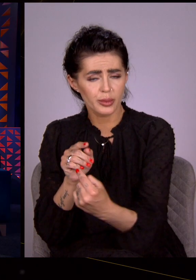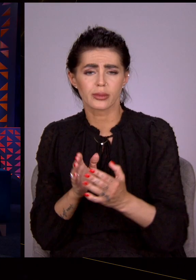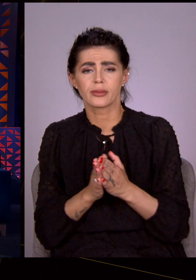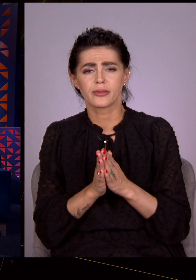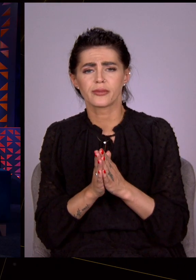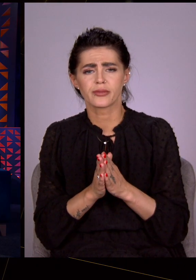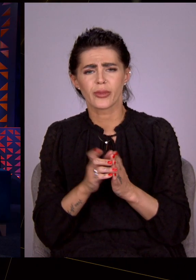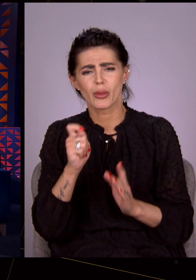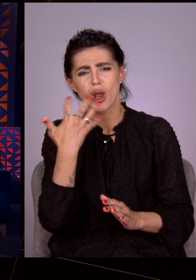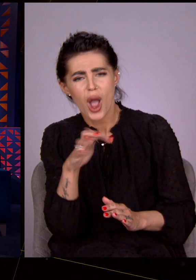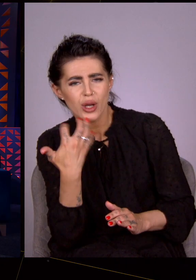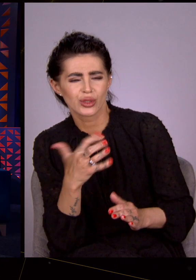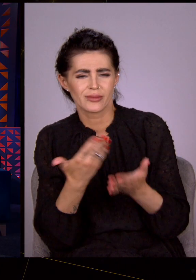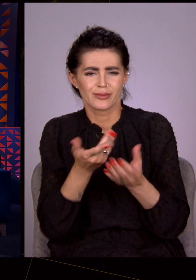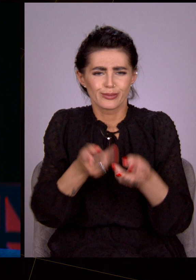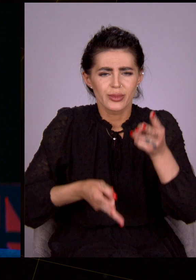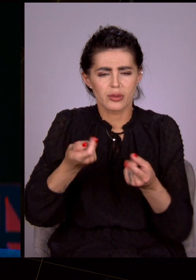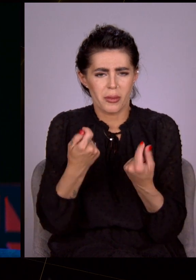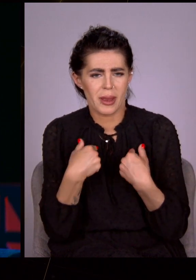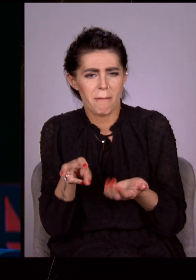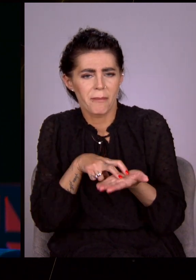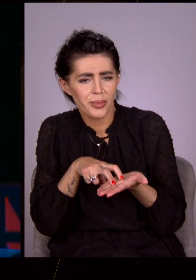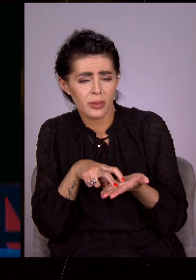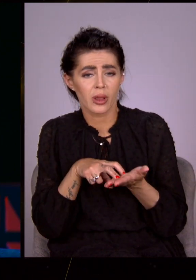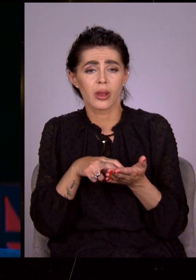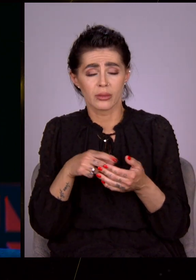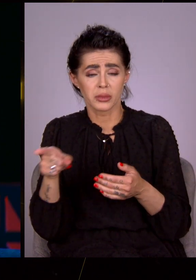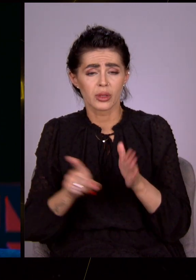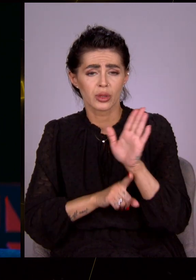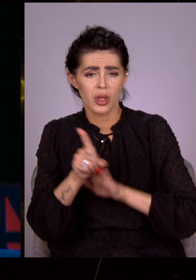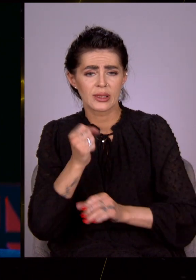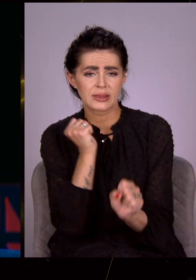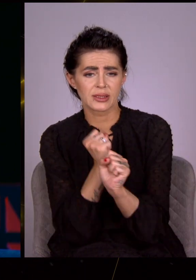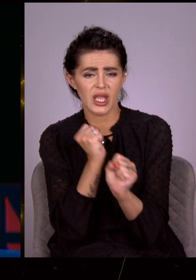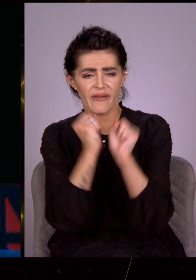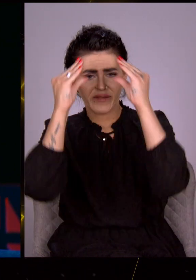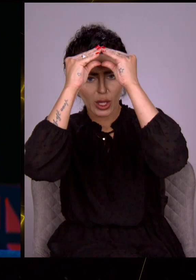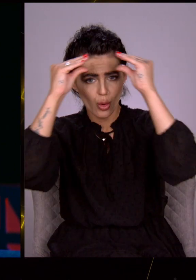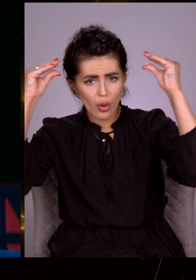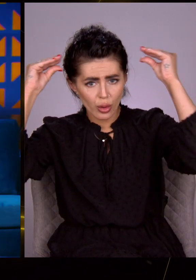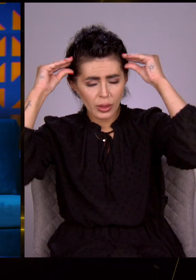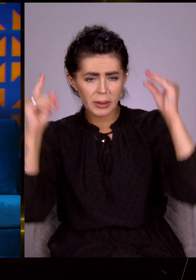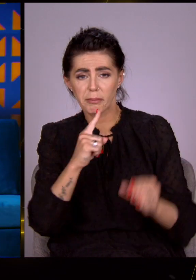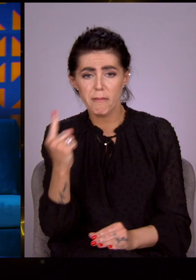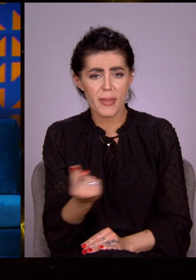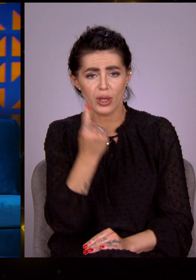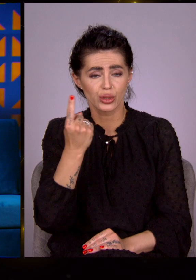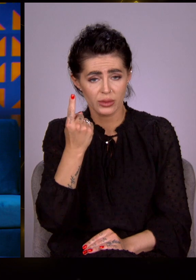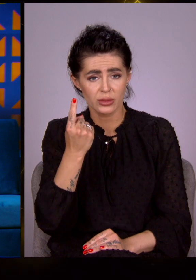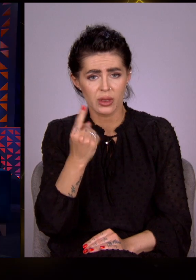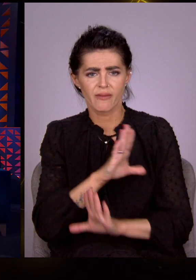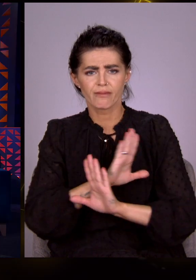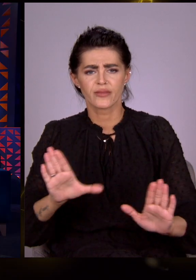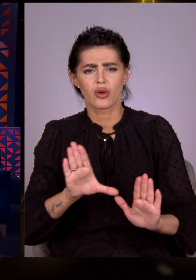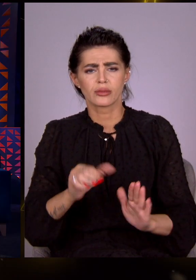там гаряче, я дуже боялася. Вона почала віночки робити. Вона зробила перший віночок. Все, вона